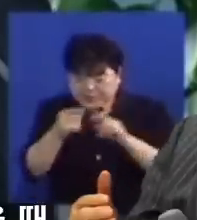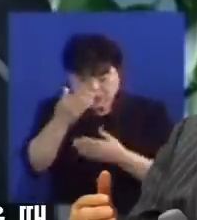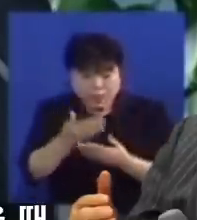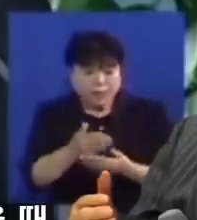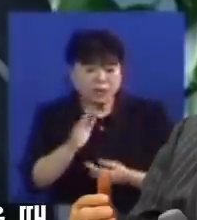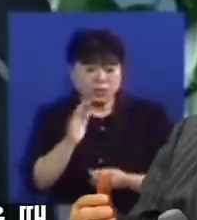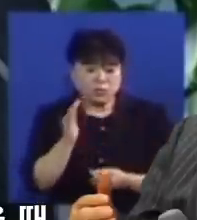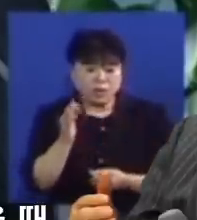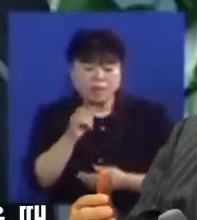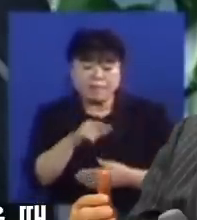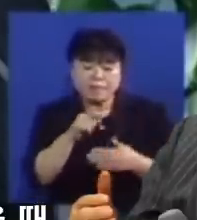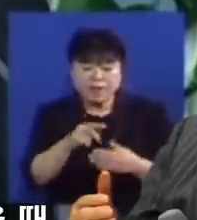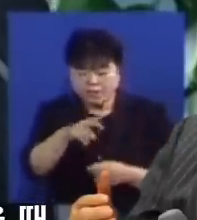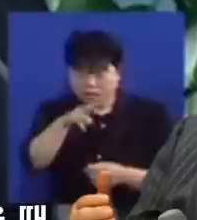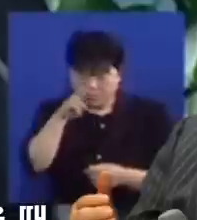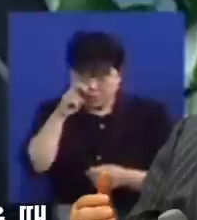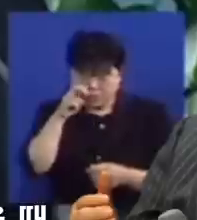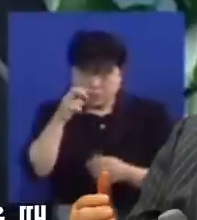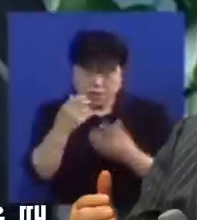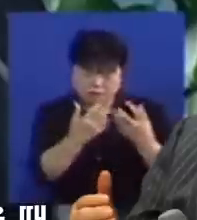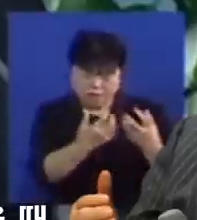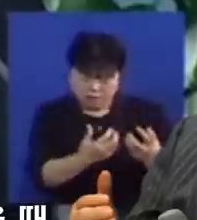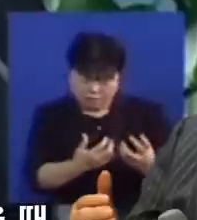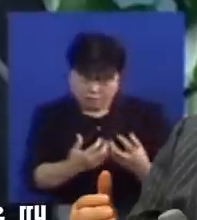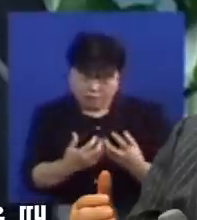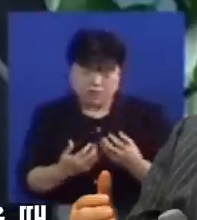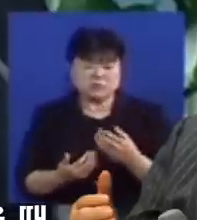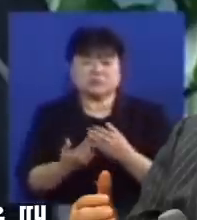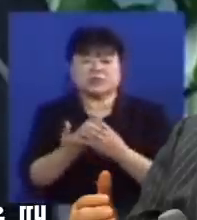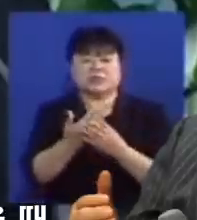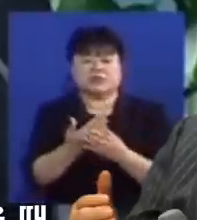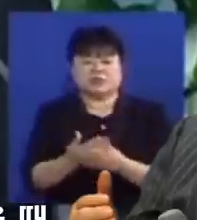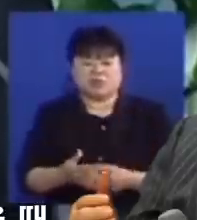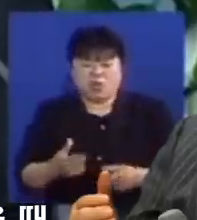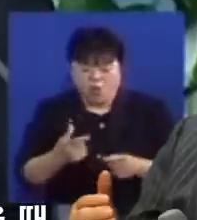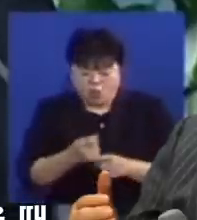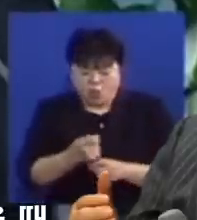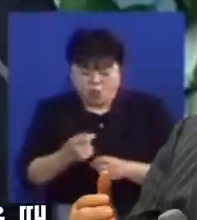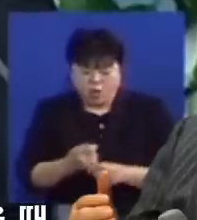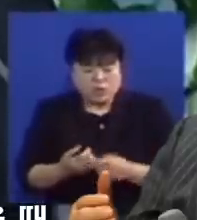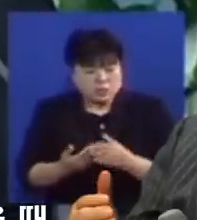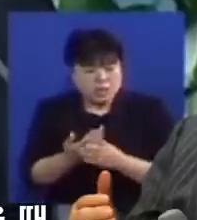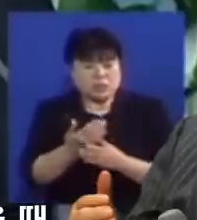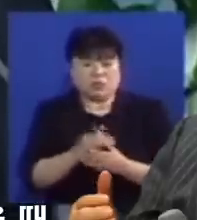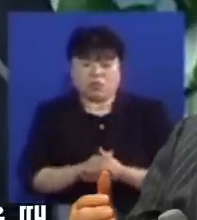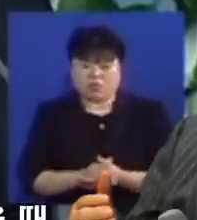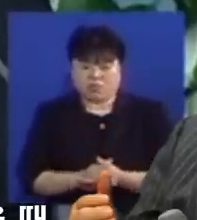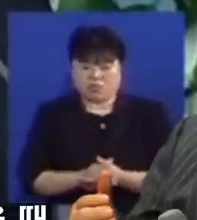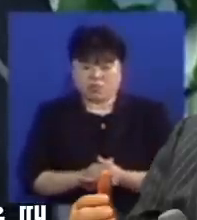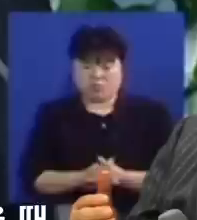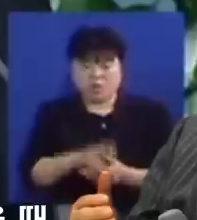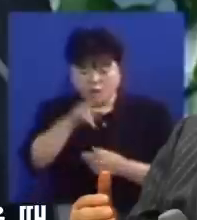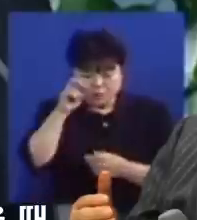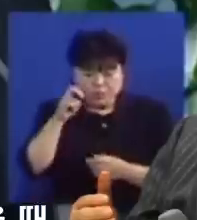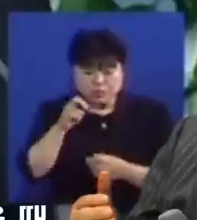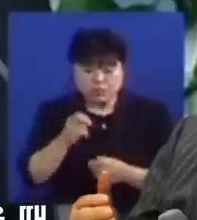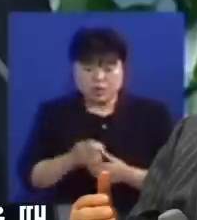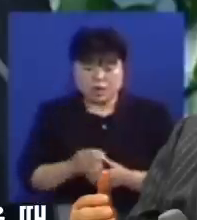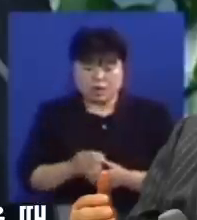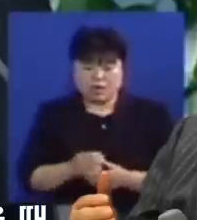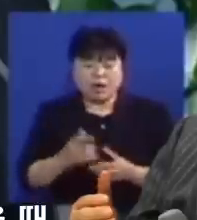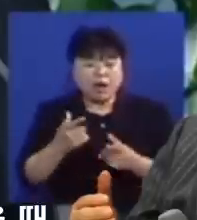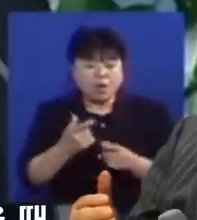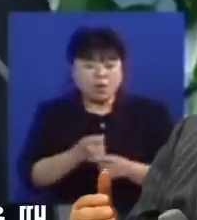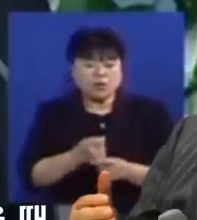되어요. 마음에 미움이 끓어오르고 원한이 끓어오르고 그 미움과 원한은